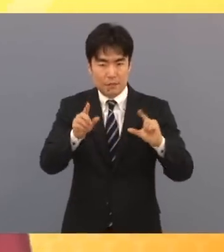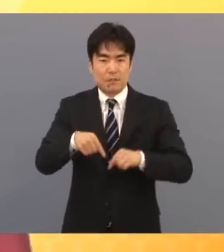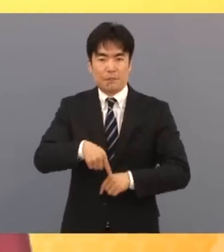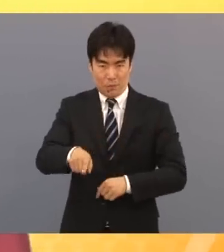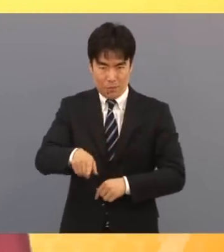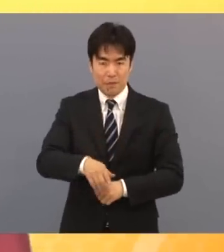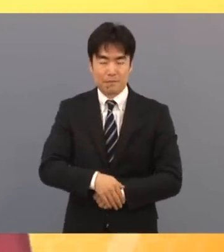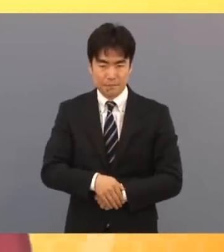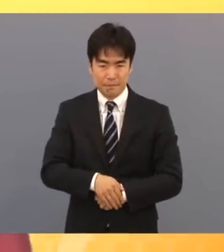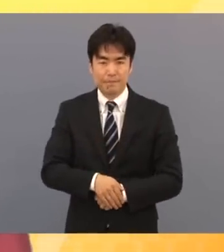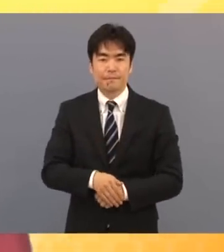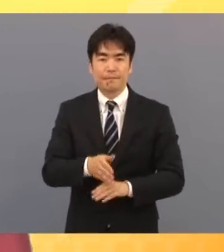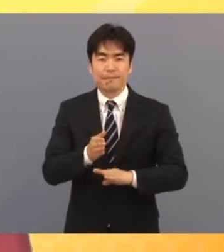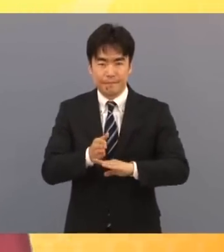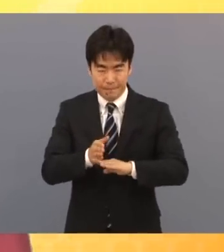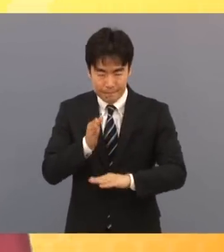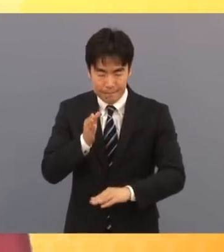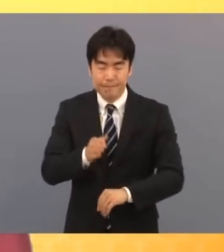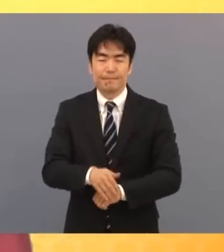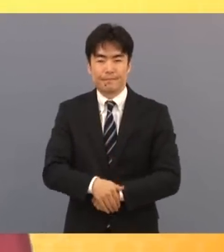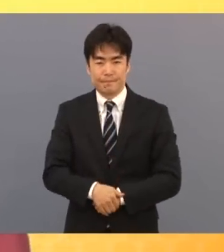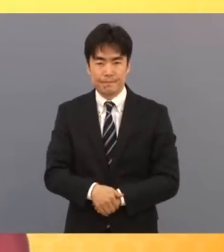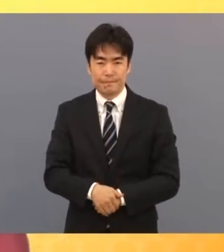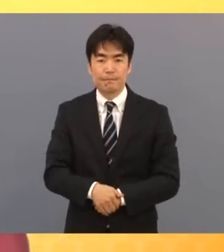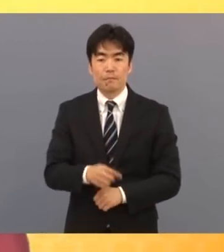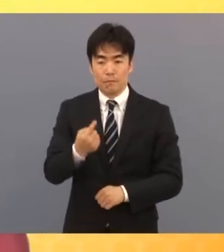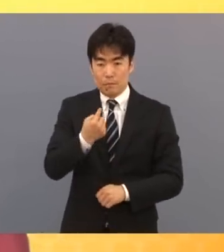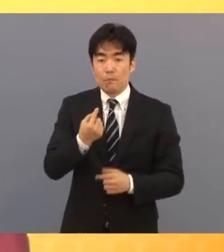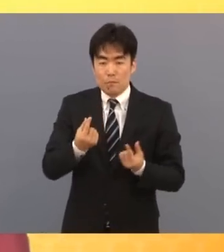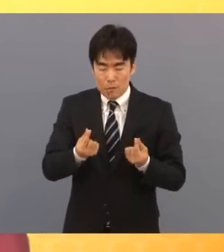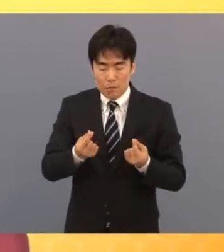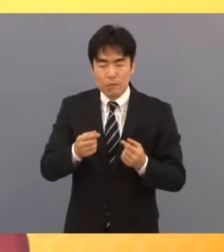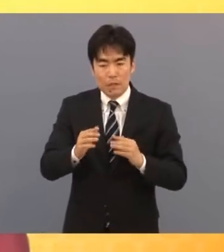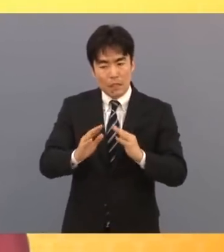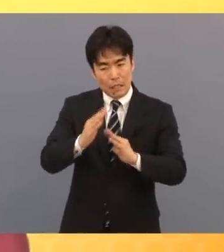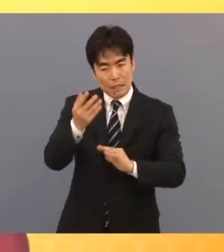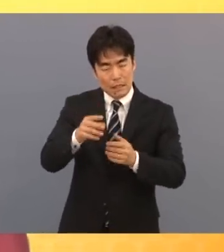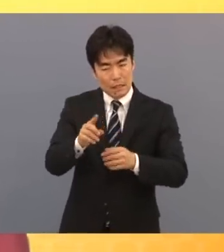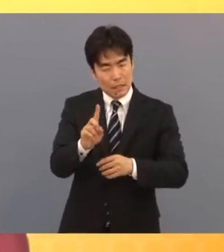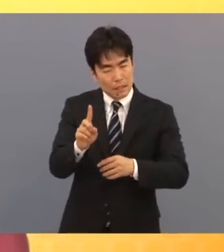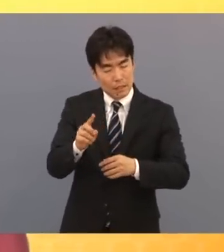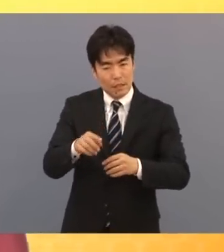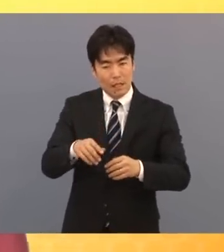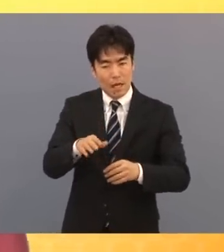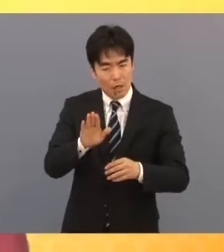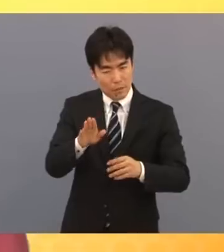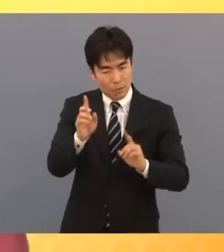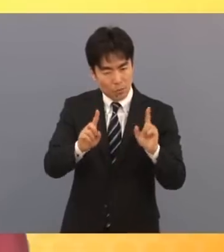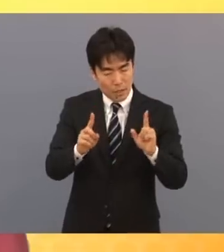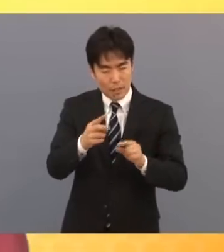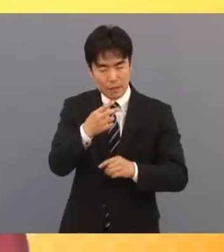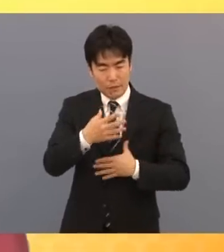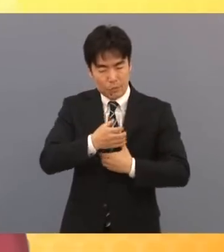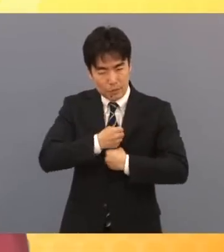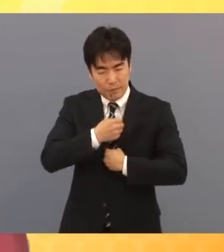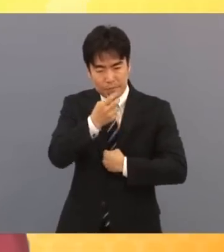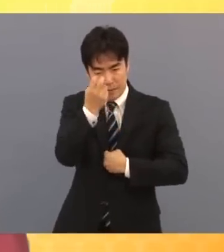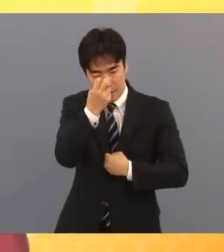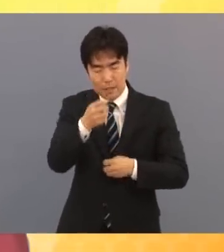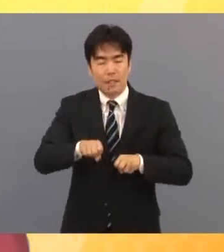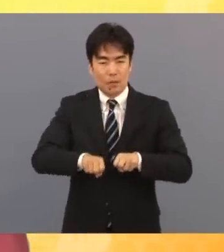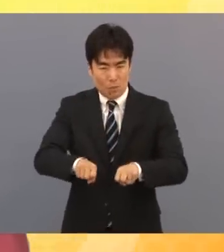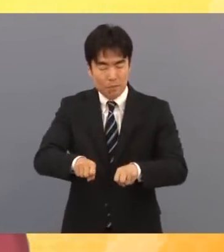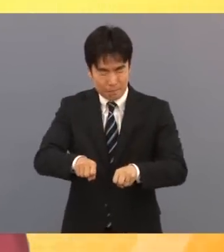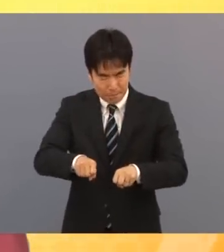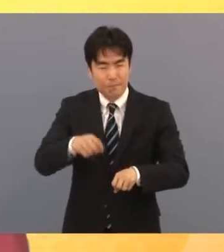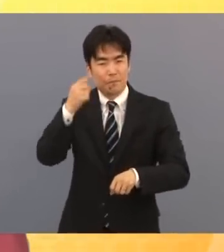山崎さん、ありがとうございました。私も火災につながる原因はないか、今一度身の回りをチェックしてみようと思